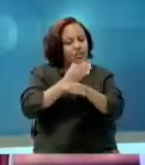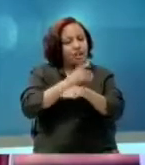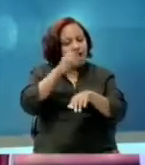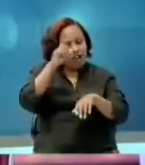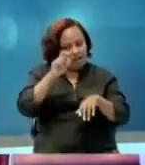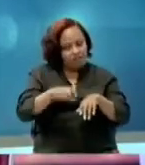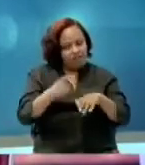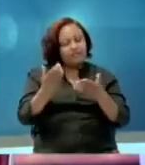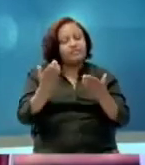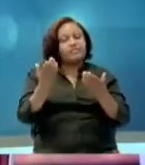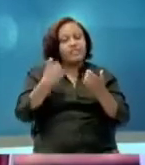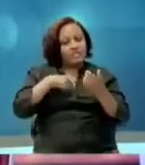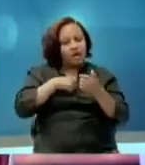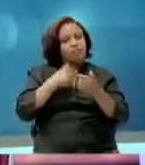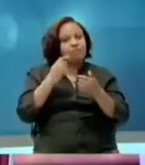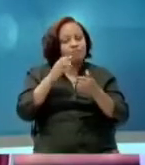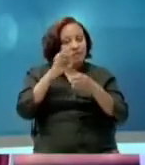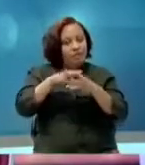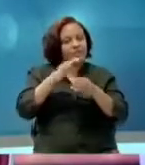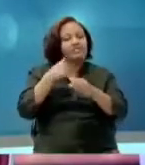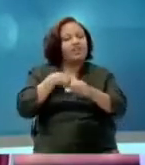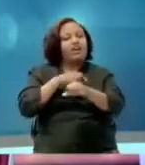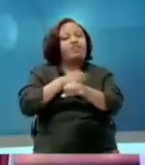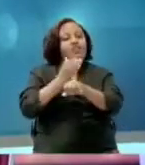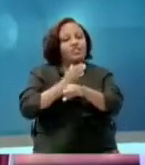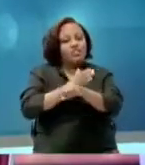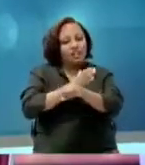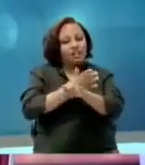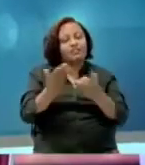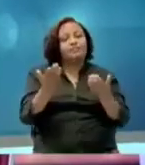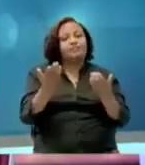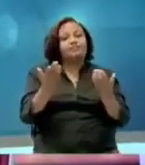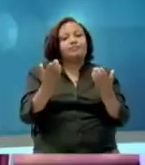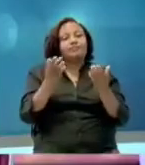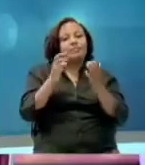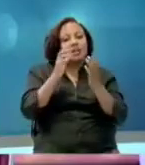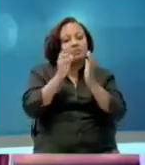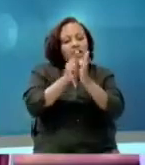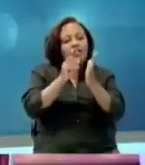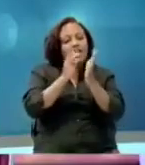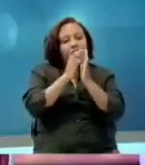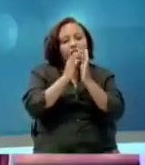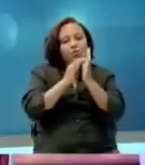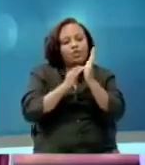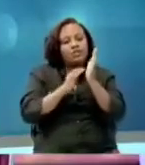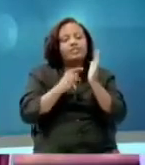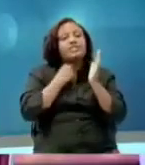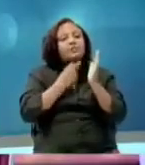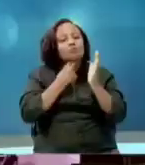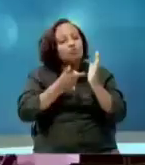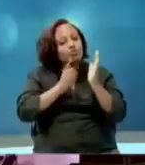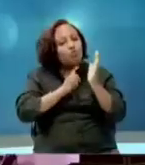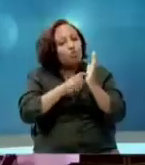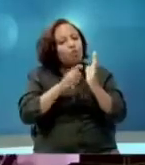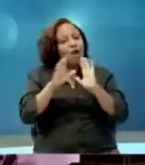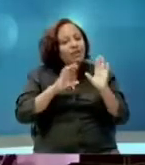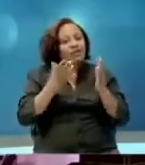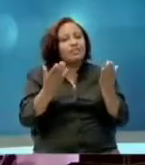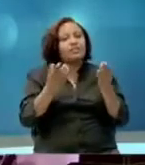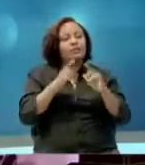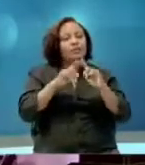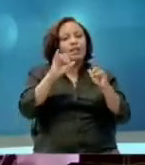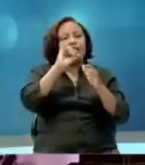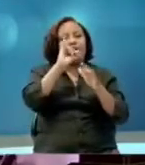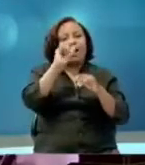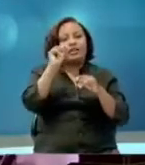መጽሐፎችን ማሟላት ልክ በአይቲ ቴክኖሎጂው ላይ የድምጽ ካልኩሌተርም ጭምር ተጠቃሚ እንዲሆኑ ማድረግ ተማሪዎች ተገቢ ነው። ይህ በተለይ